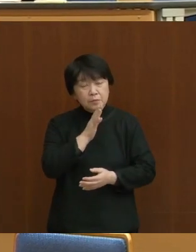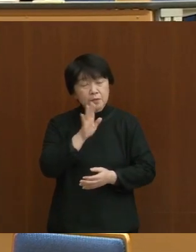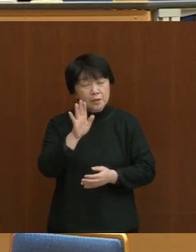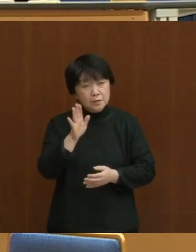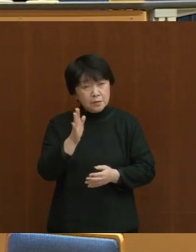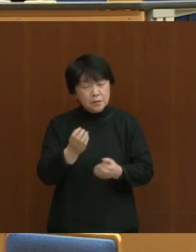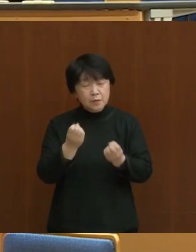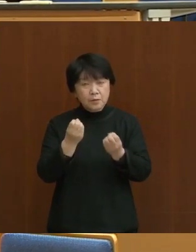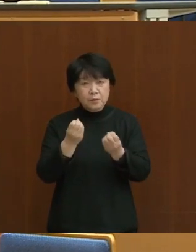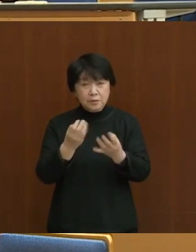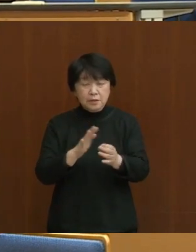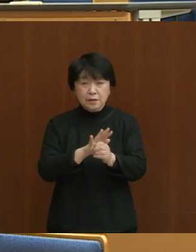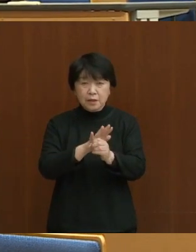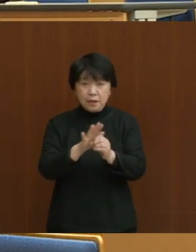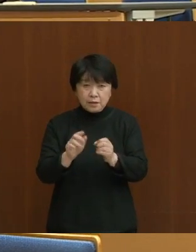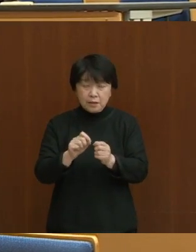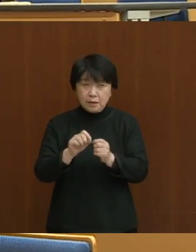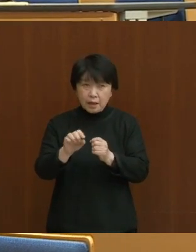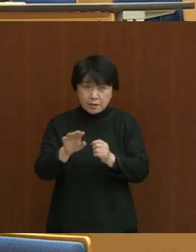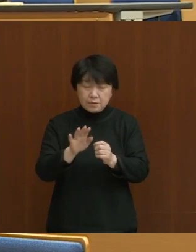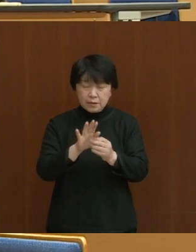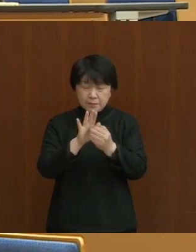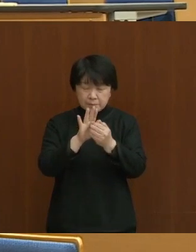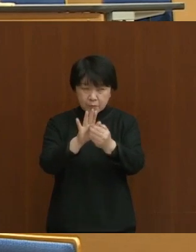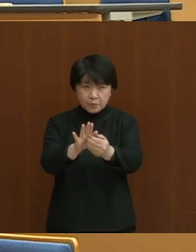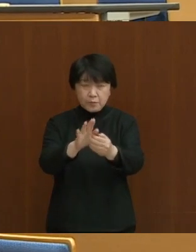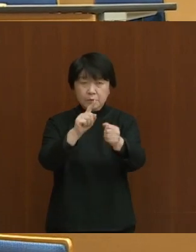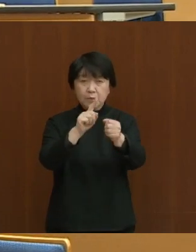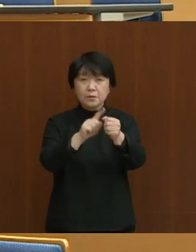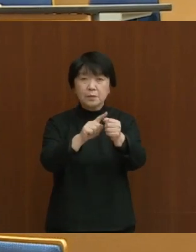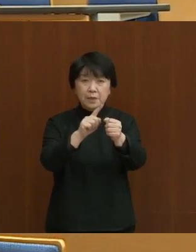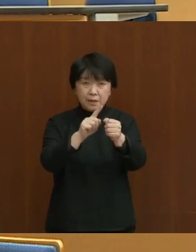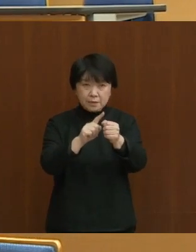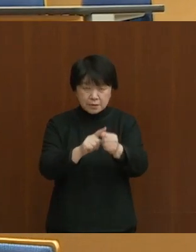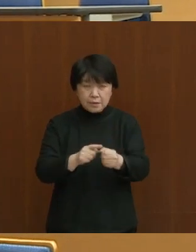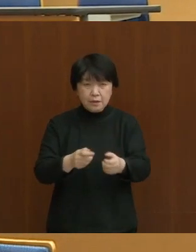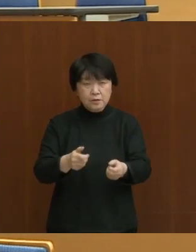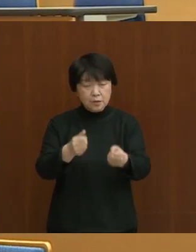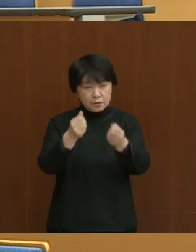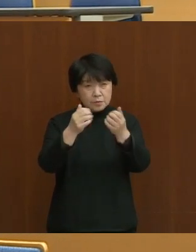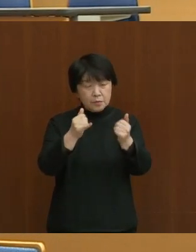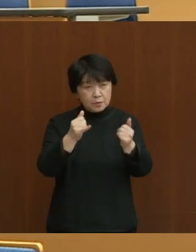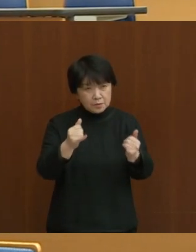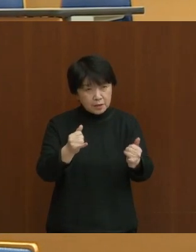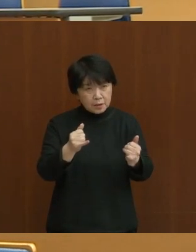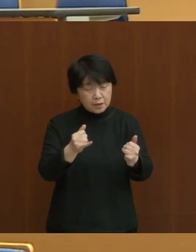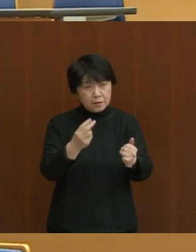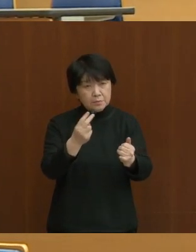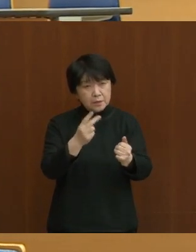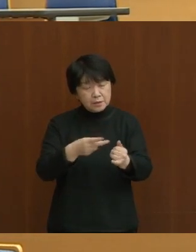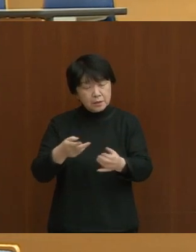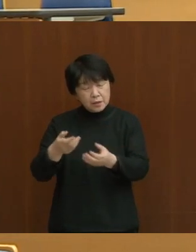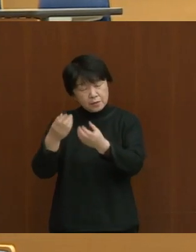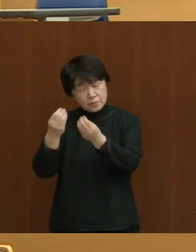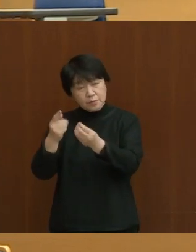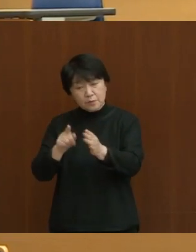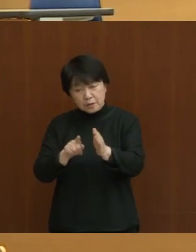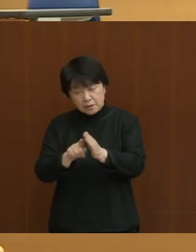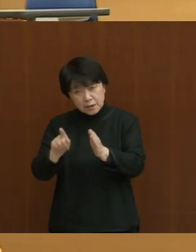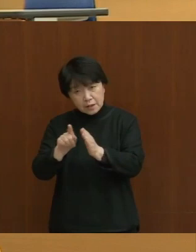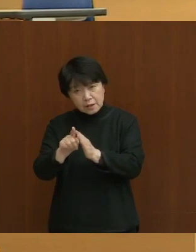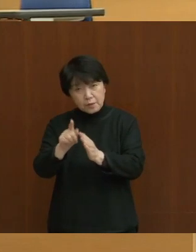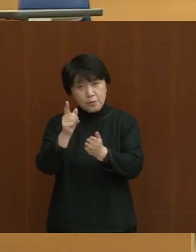コロナウイルス感染症の感染防止の観点から卒業生及び修了生の代表者